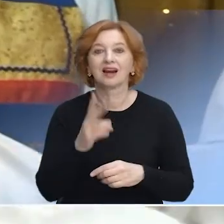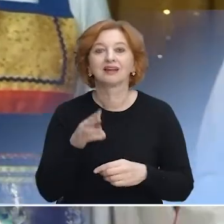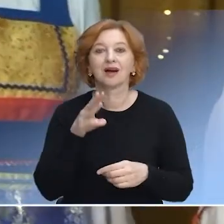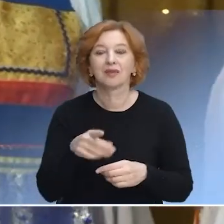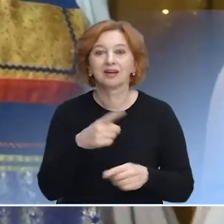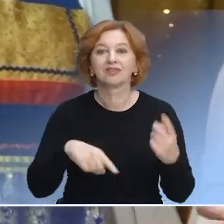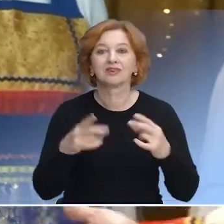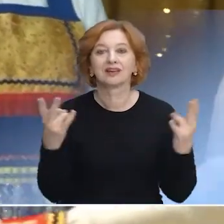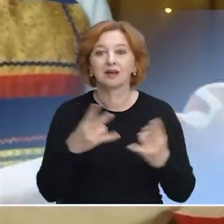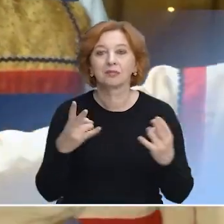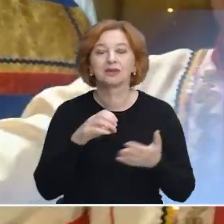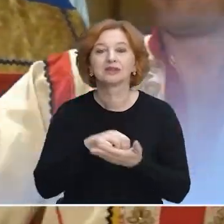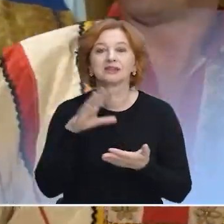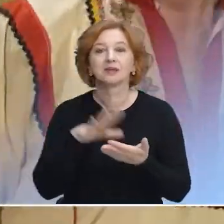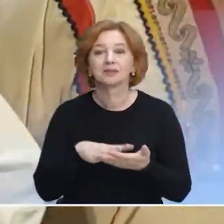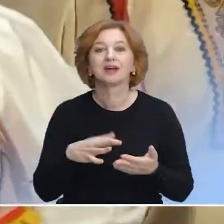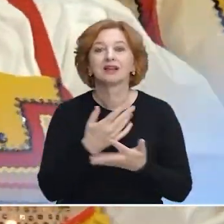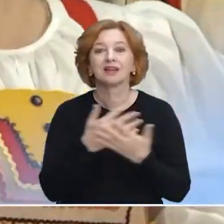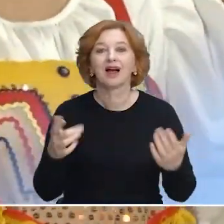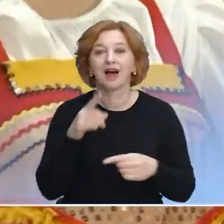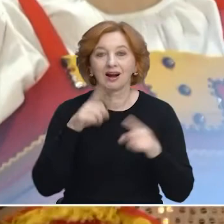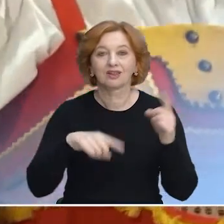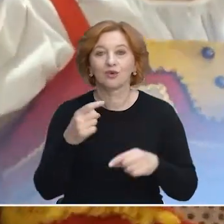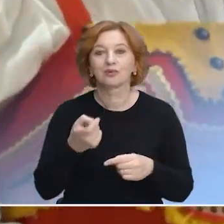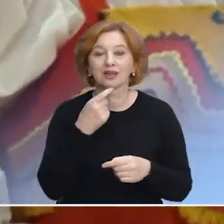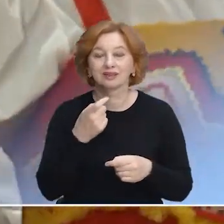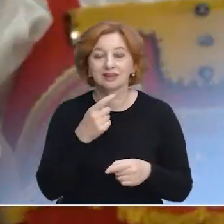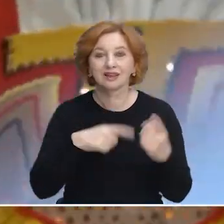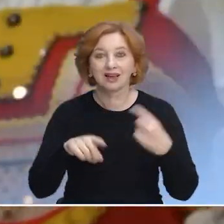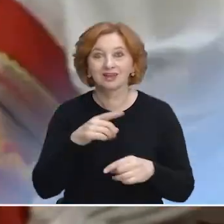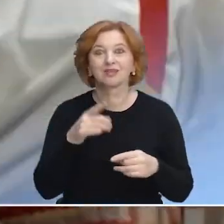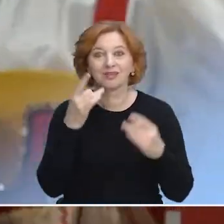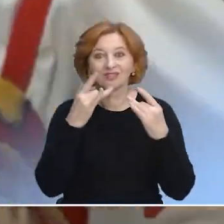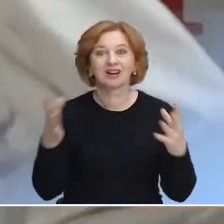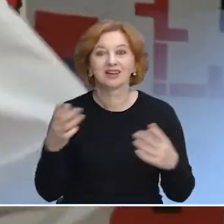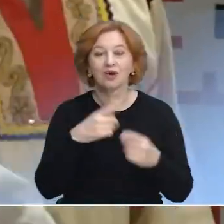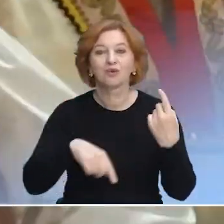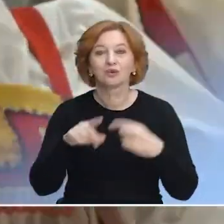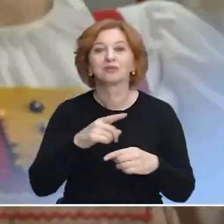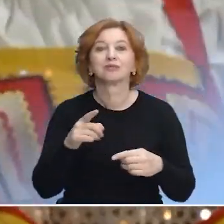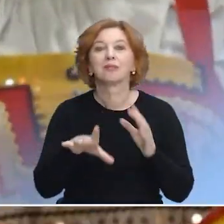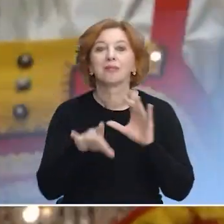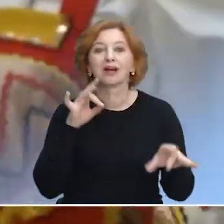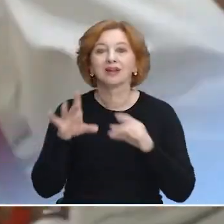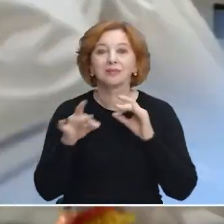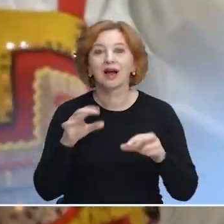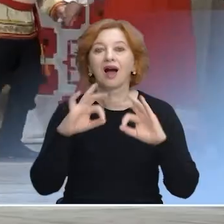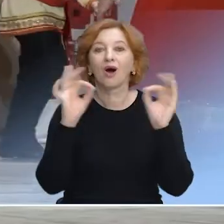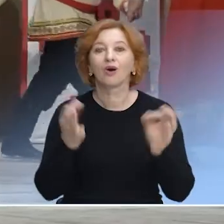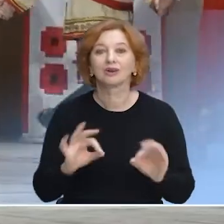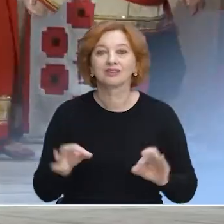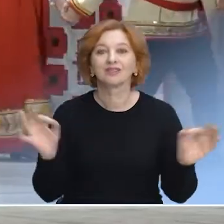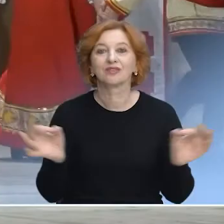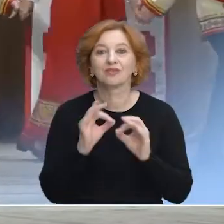В нем необходимо записать эту песню на родном языке. Работники районного дворца культуры «Юбилейный» подобрали оригинальную аранжировку